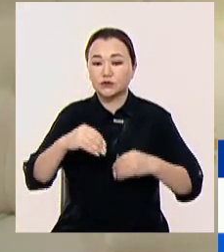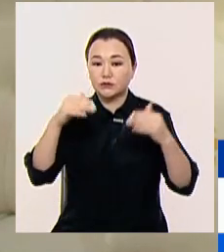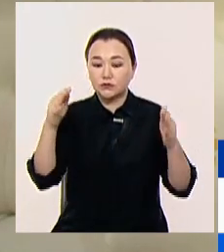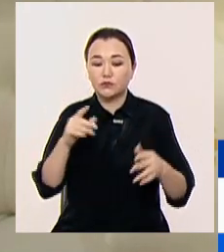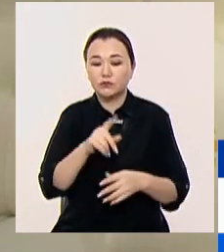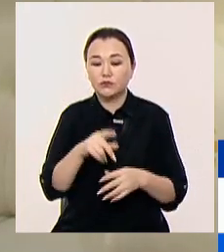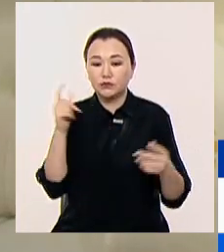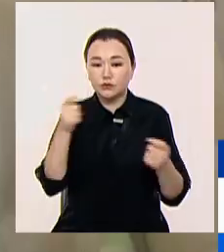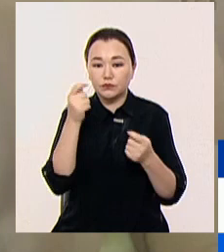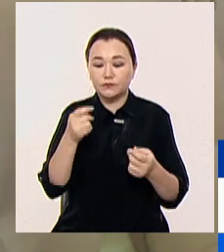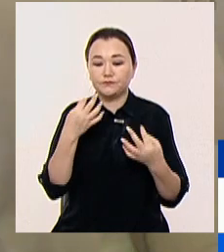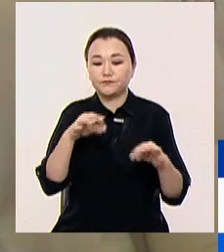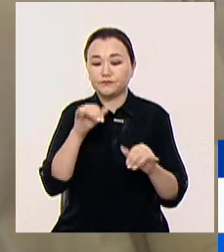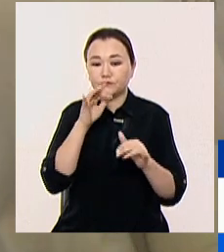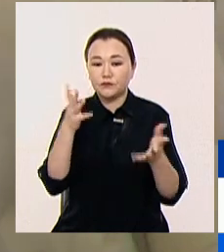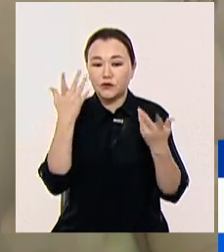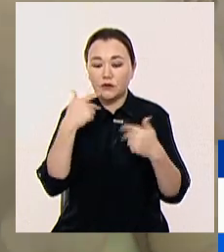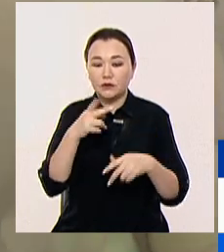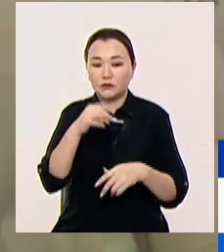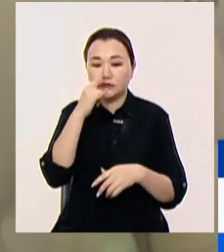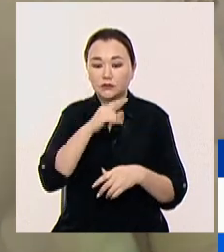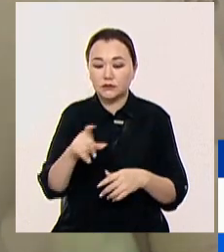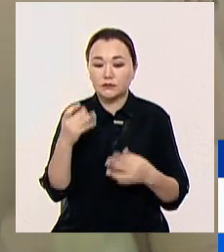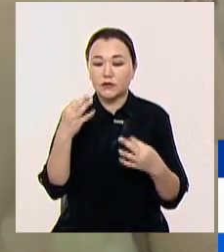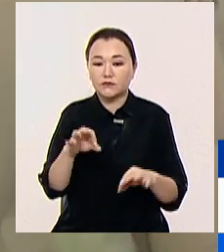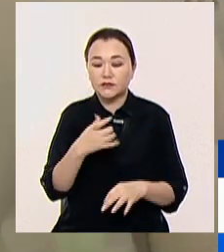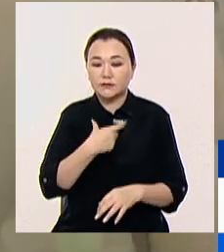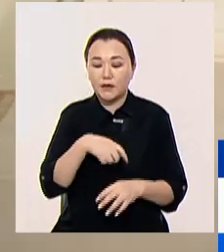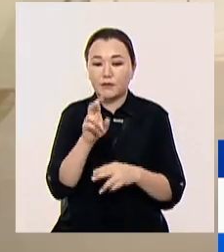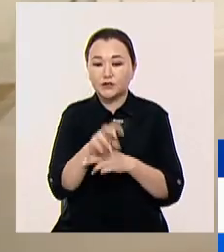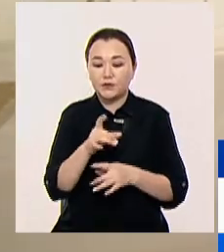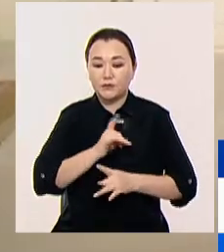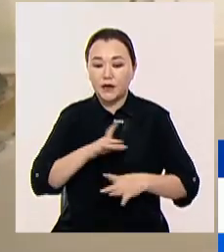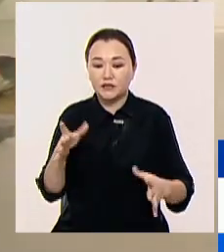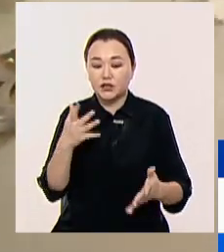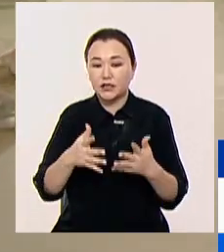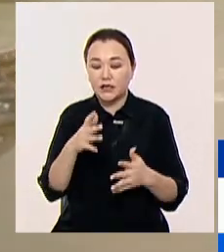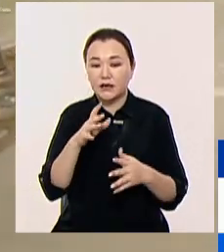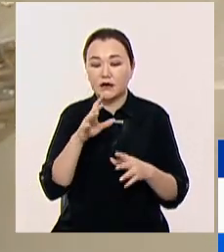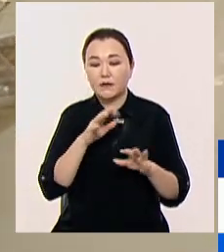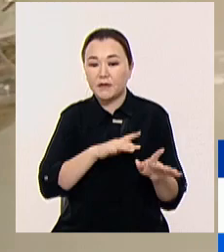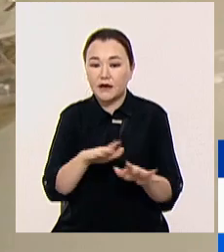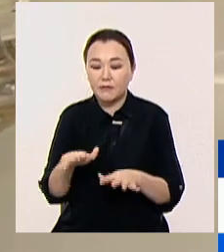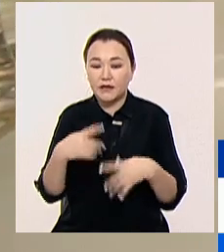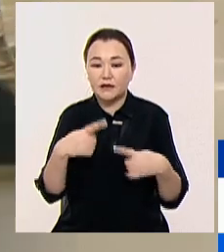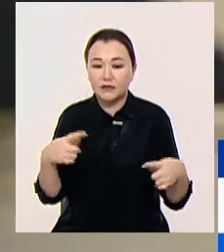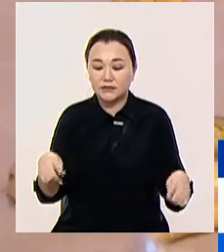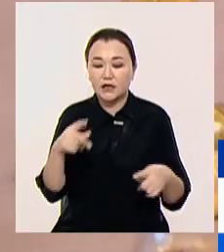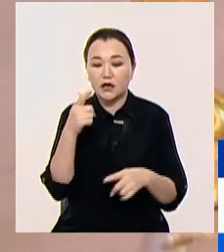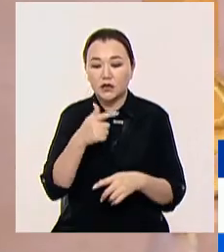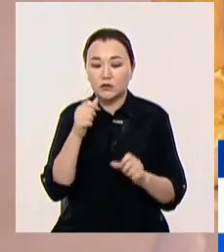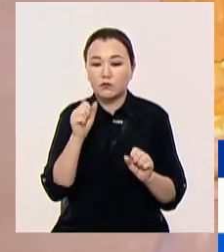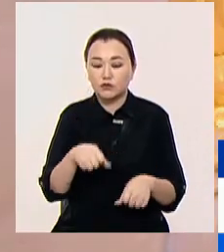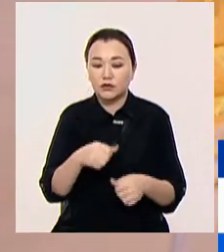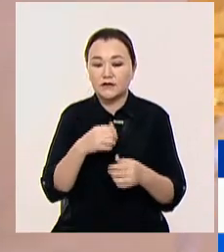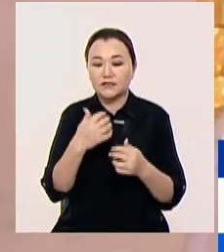то то и станут недоступной роскошью для казахстанцев и позволить себе посещение праздничных и ритуальных мероприятий смогут лишь граждане с